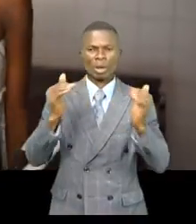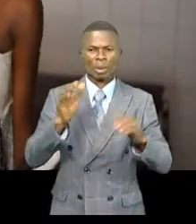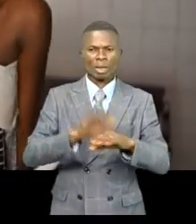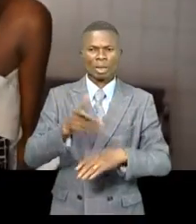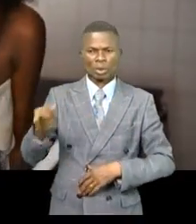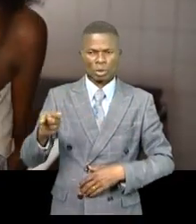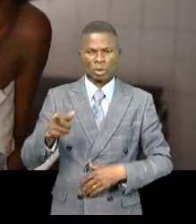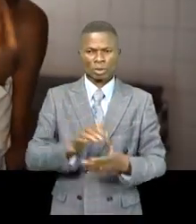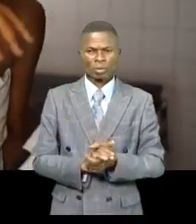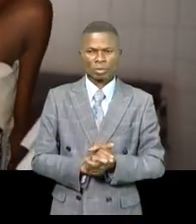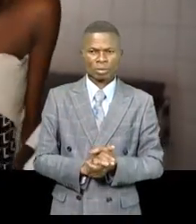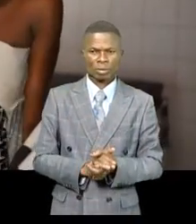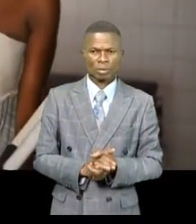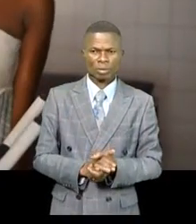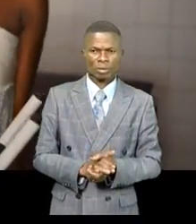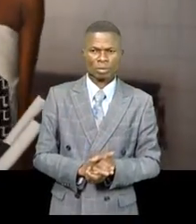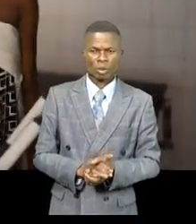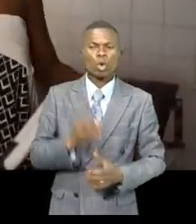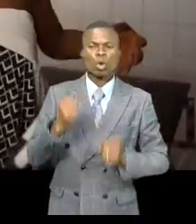profondément, respire.